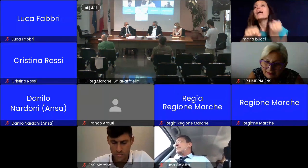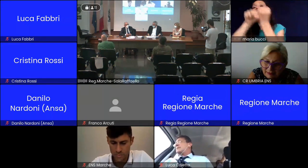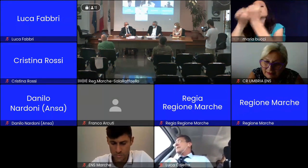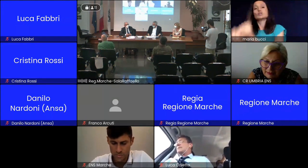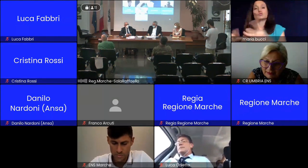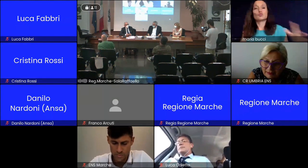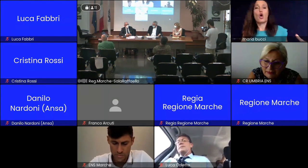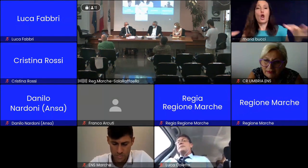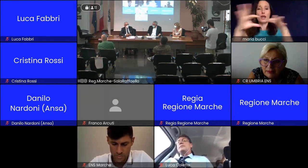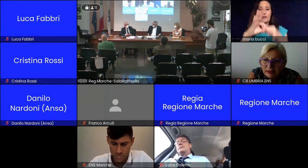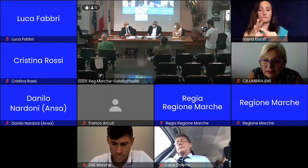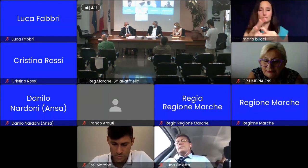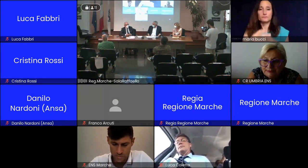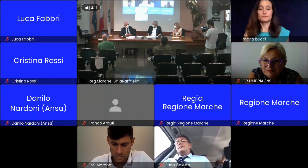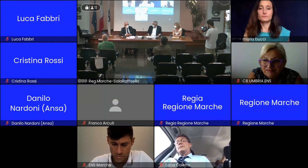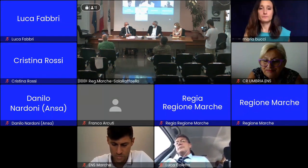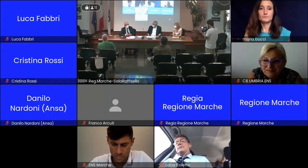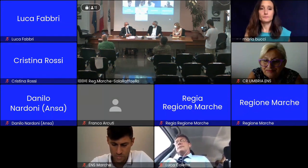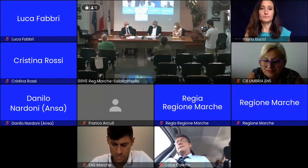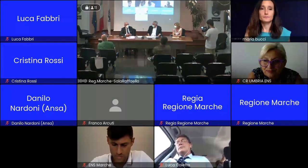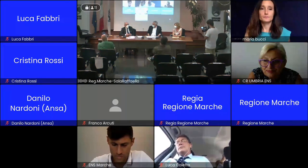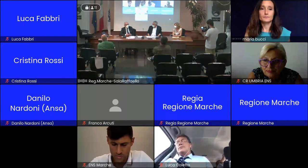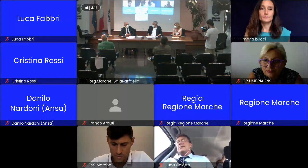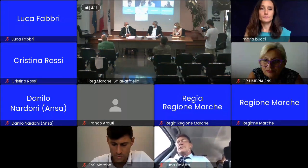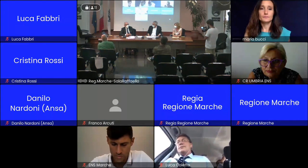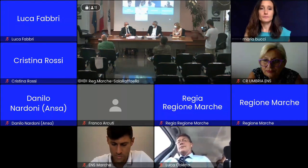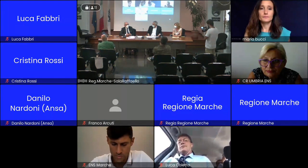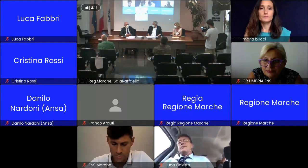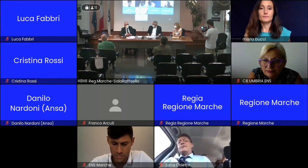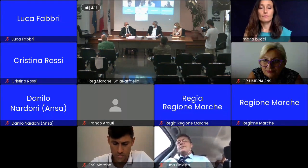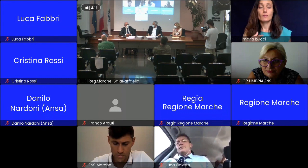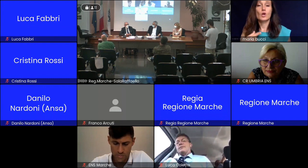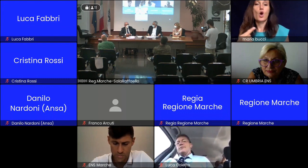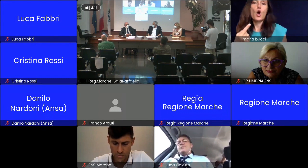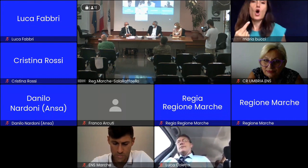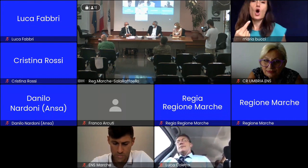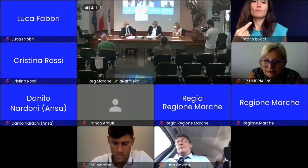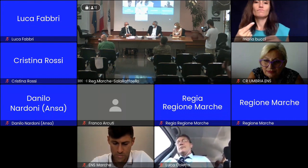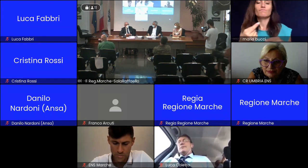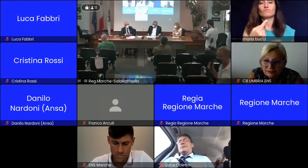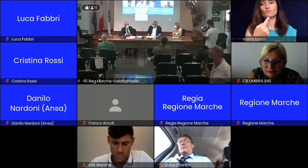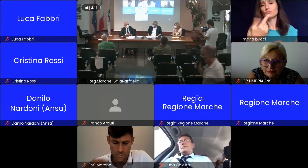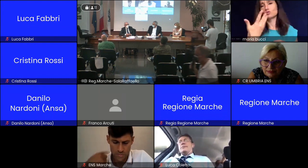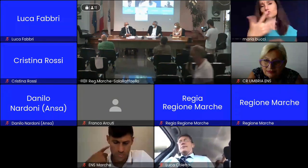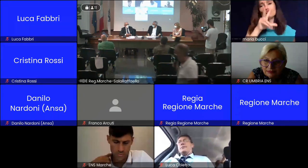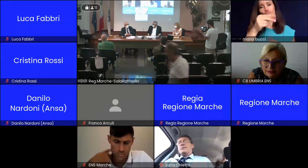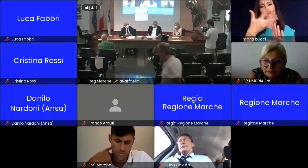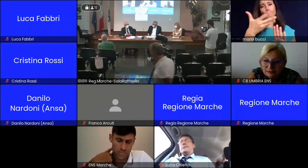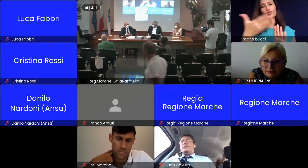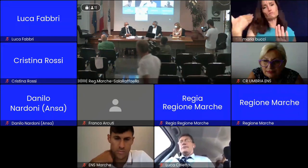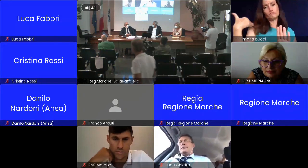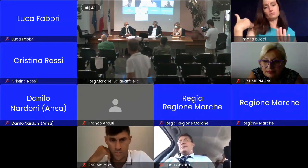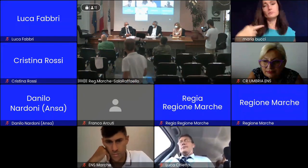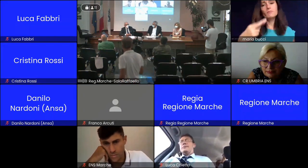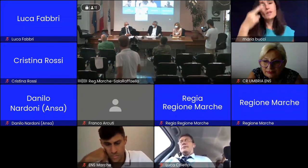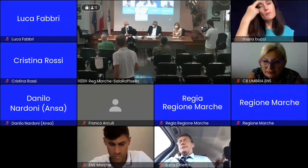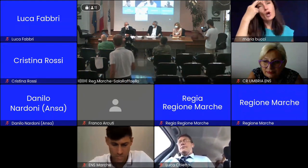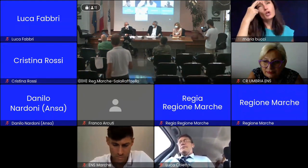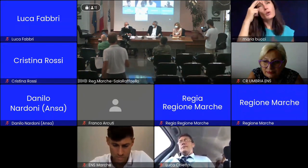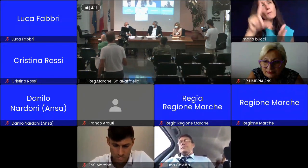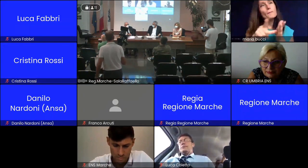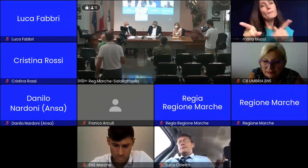dirvi, l'ho già detto mi pare in un'altra circostanza, ma mi piace ricordarlo oggi. Intorno al 1860,